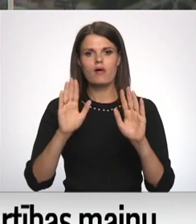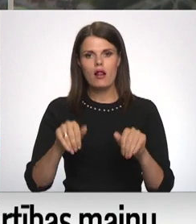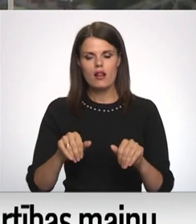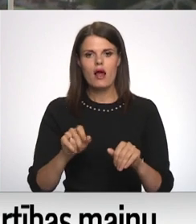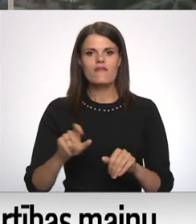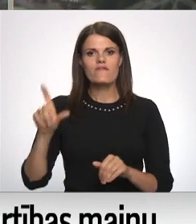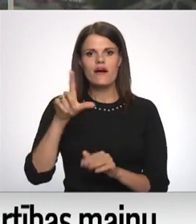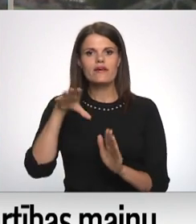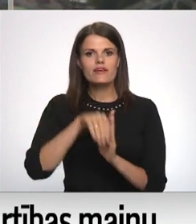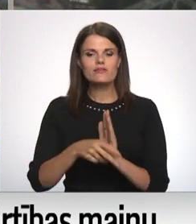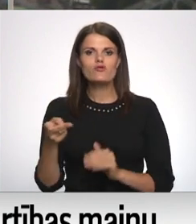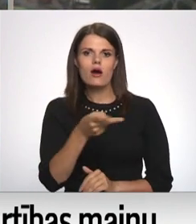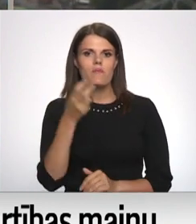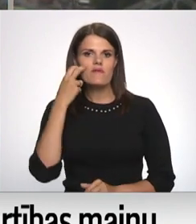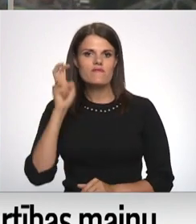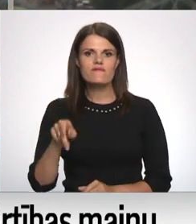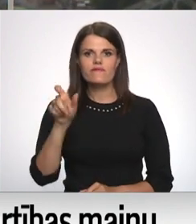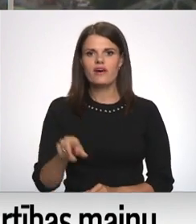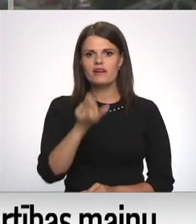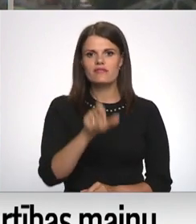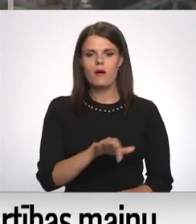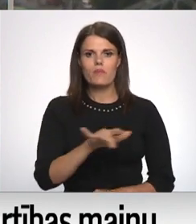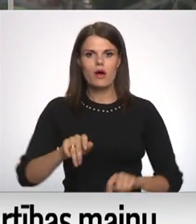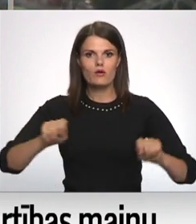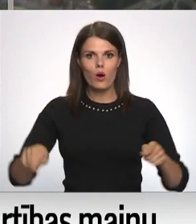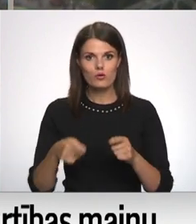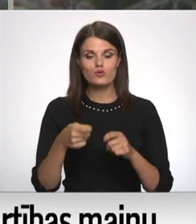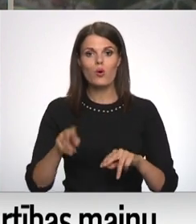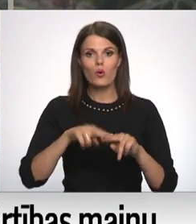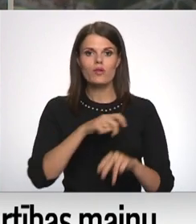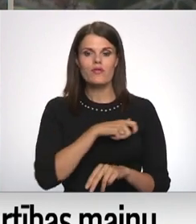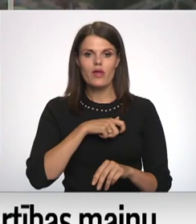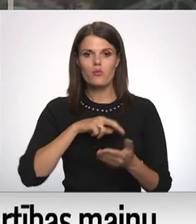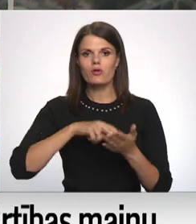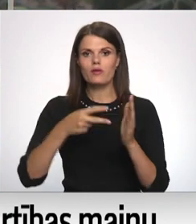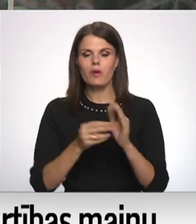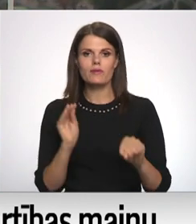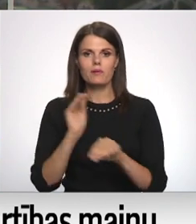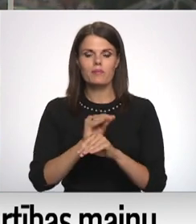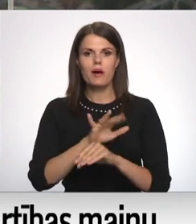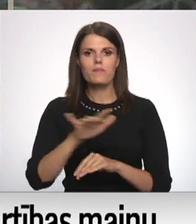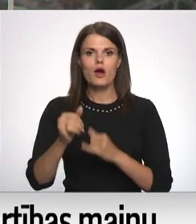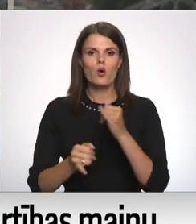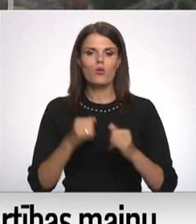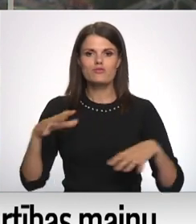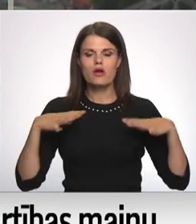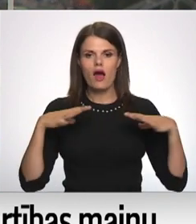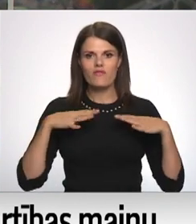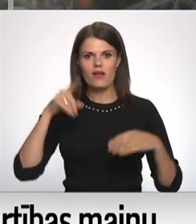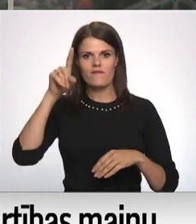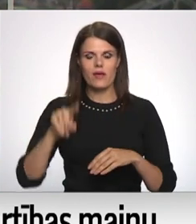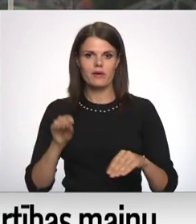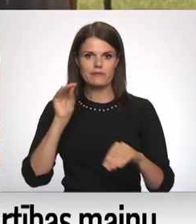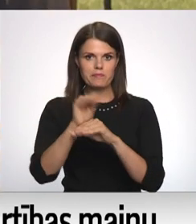bērna audzināšanā. Un līdzās šīm izmaiņām deputāti arī plāno par 1 mēnesi pagarināt bērna kopšanas atvaļinājuma kopējo